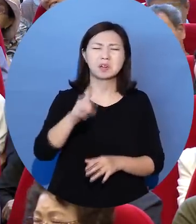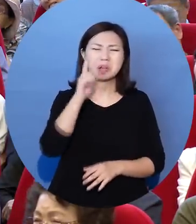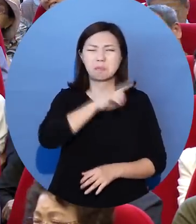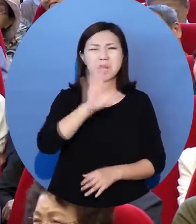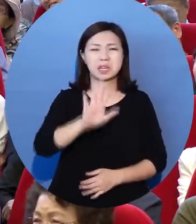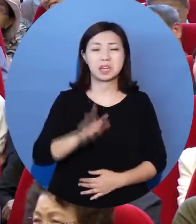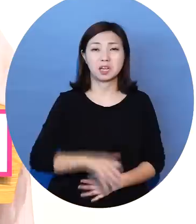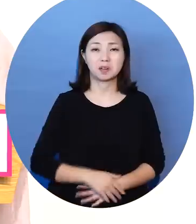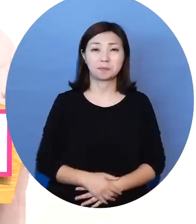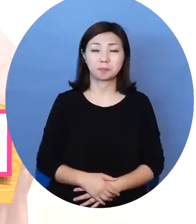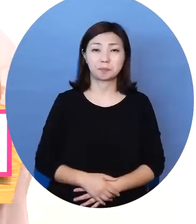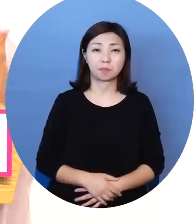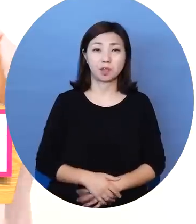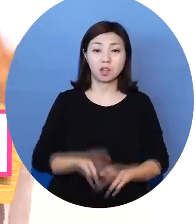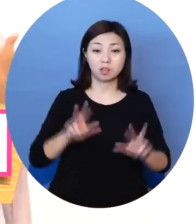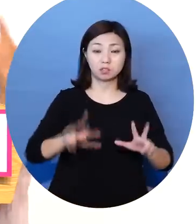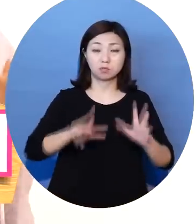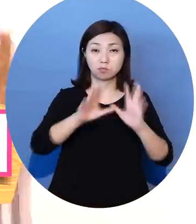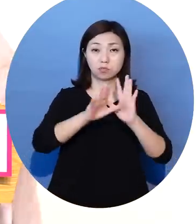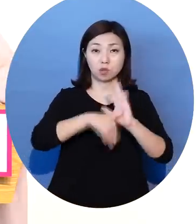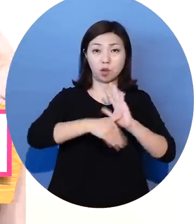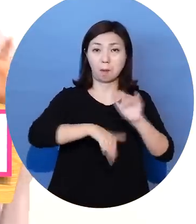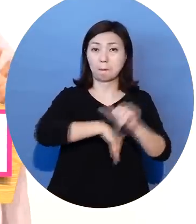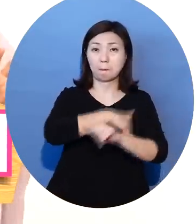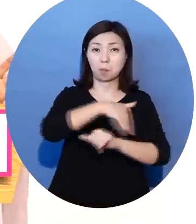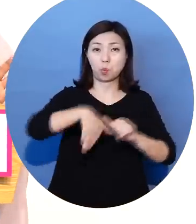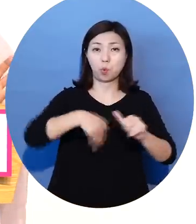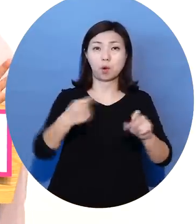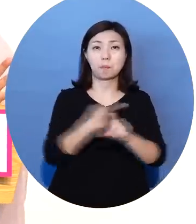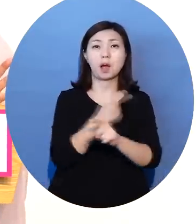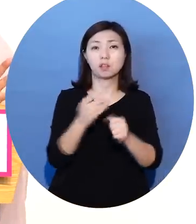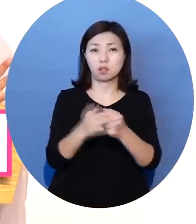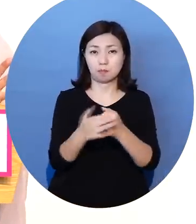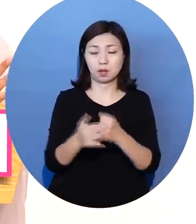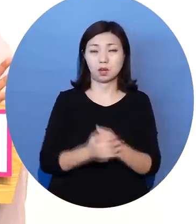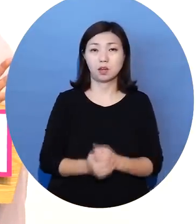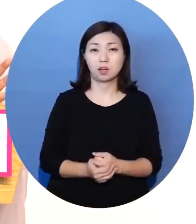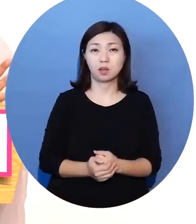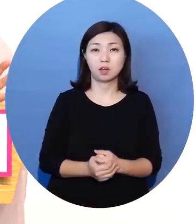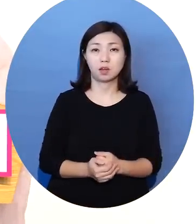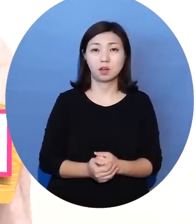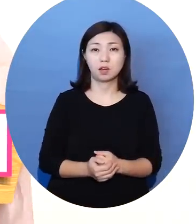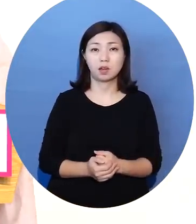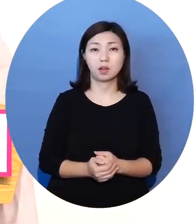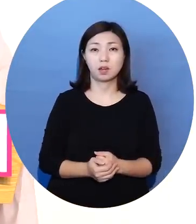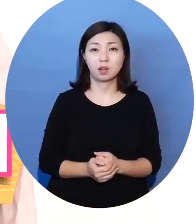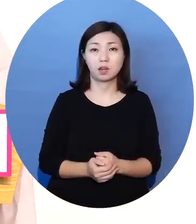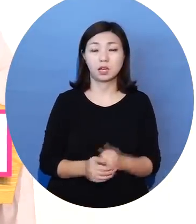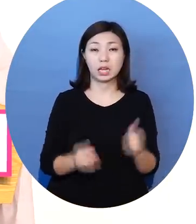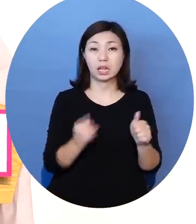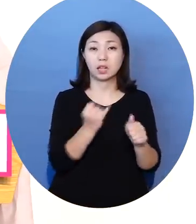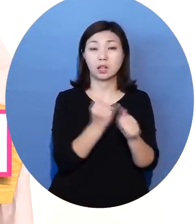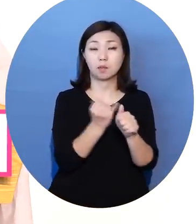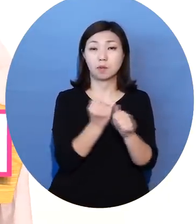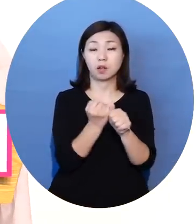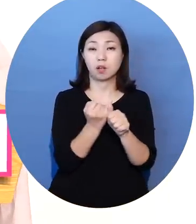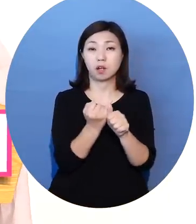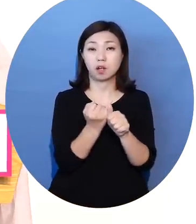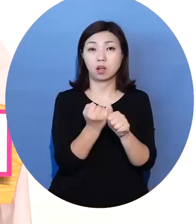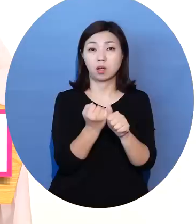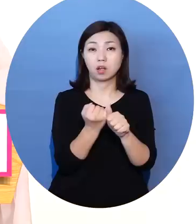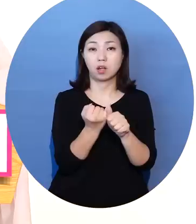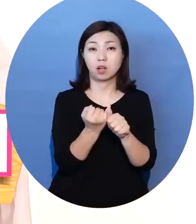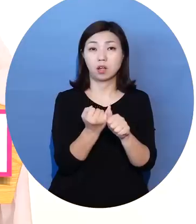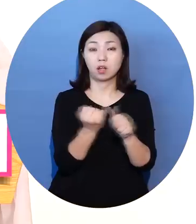아니에요. 이게 바뀐 거예요. 세상이 바뀌면서. 무슨 말인지 아시겠어요? 남자가 사별을